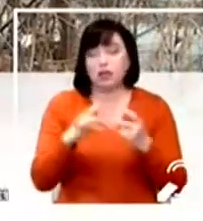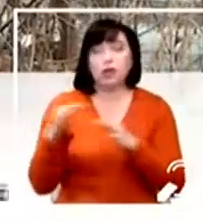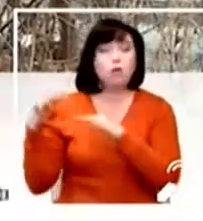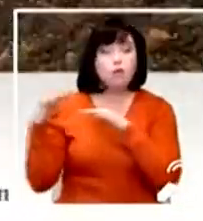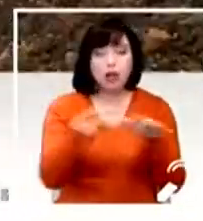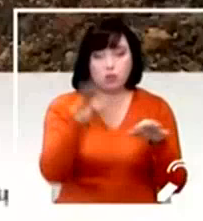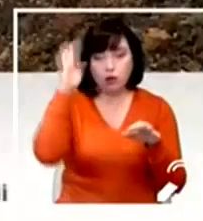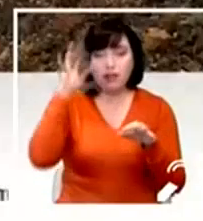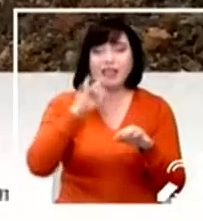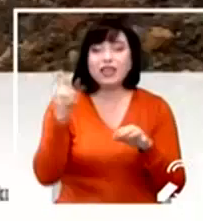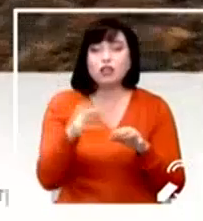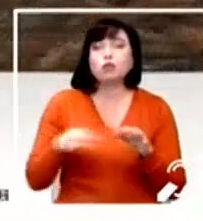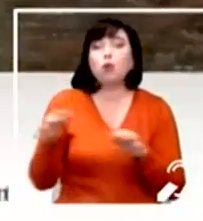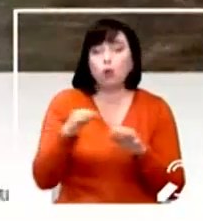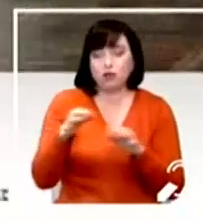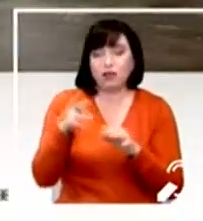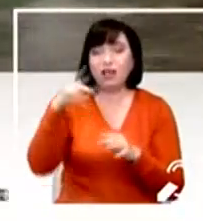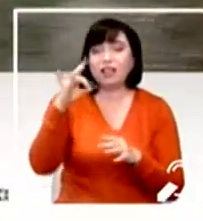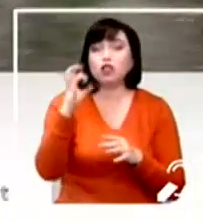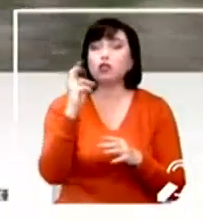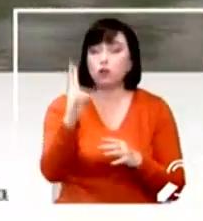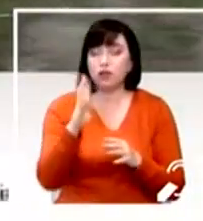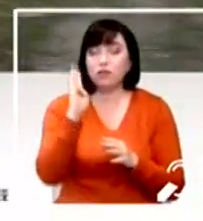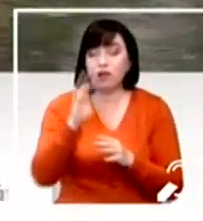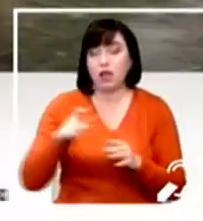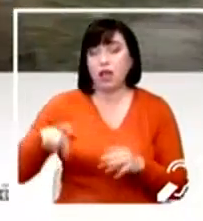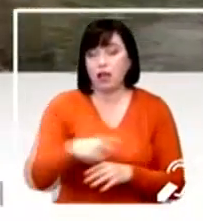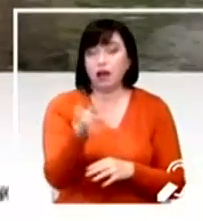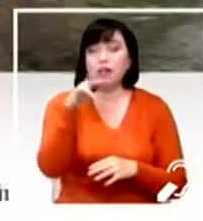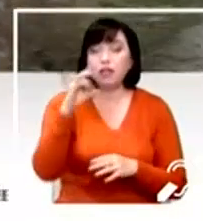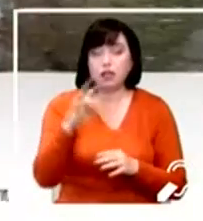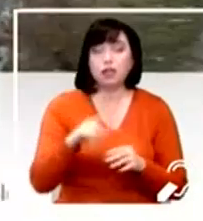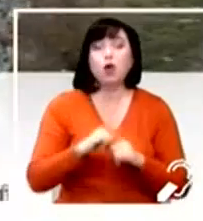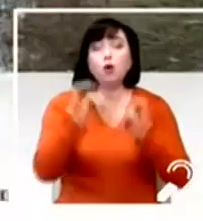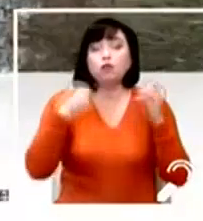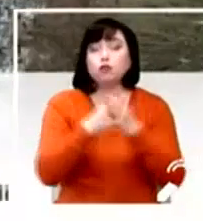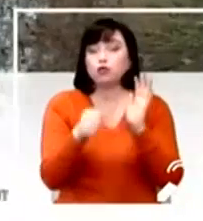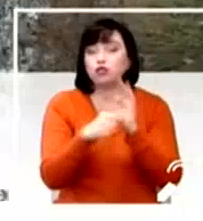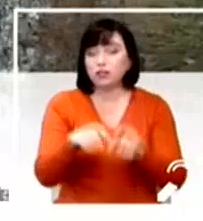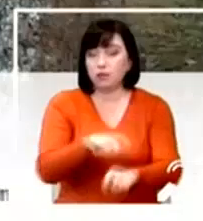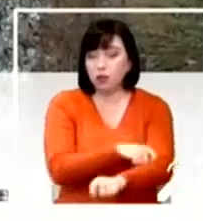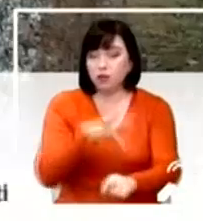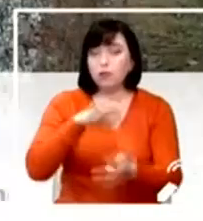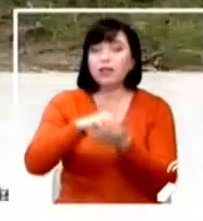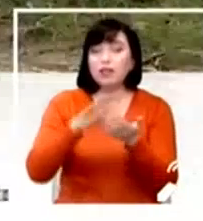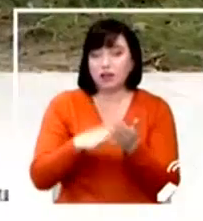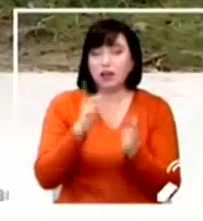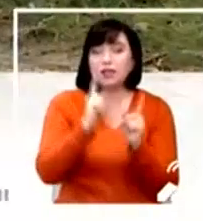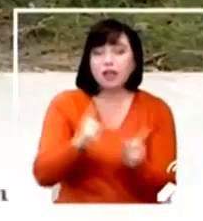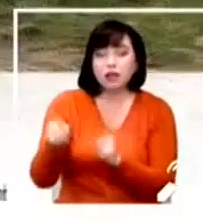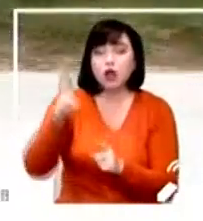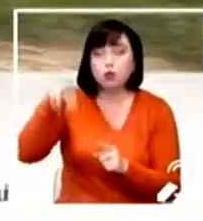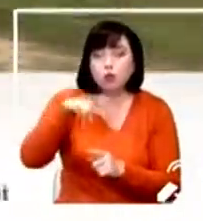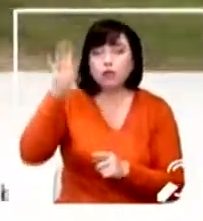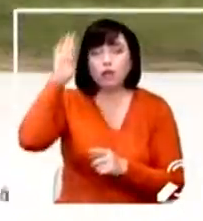debitului de apă deversat din lacul de acumulare Dnestrovsk în râul Nistru. O creștere de până la 6 metri a fost înregistrată pe sectoarele